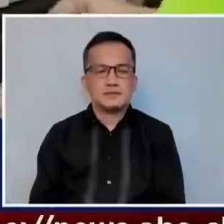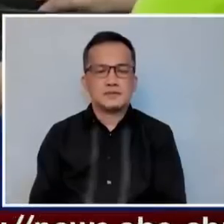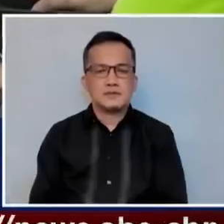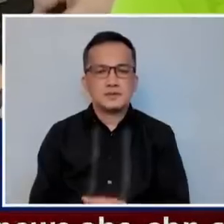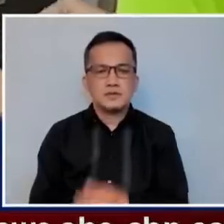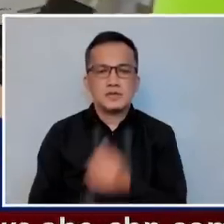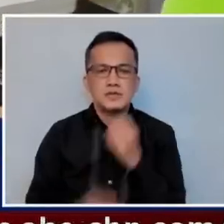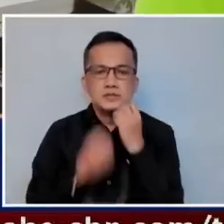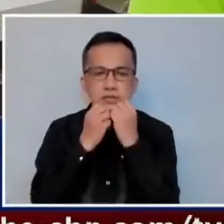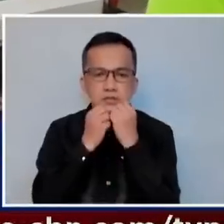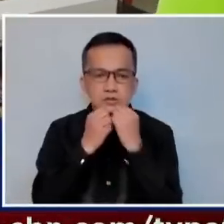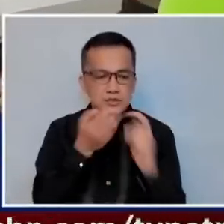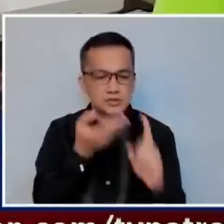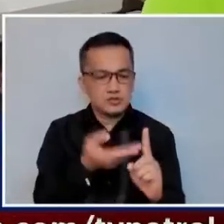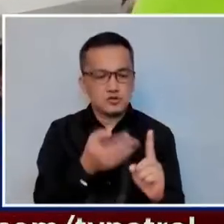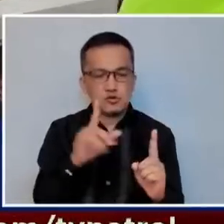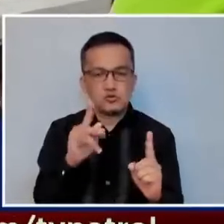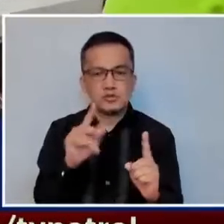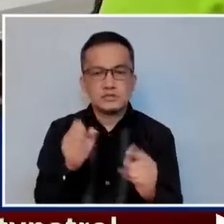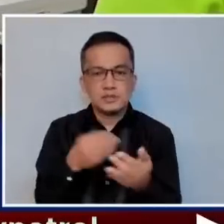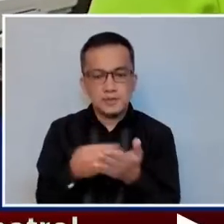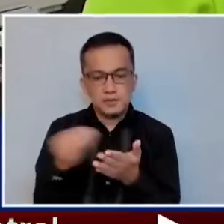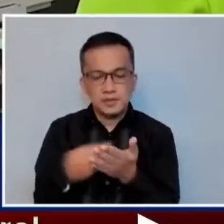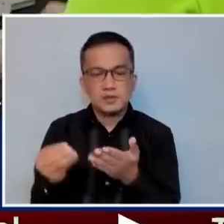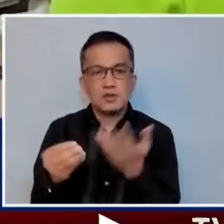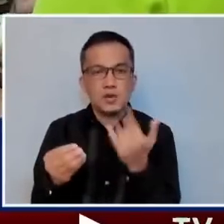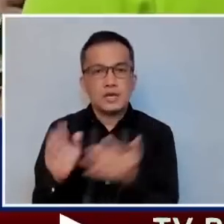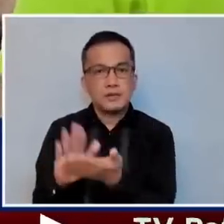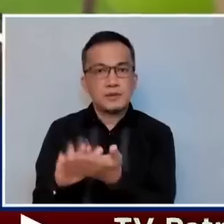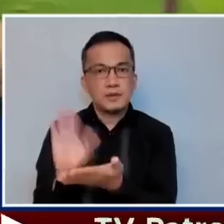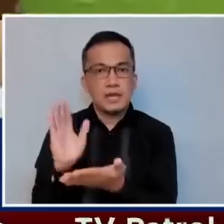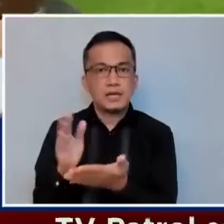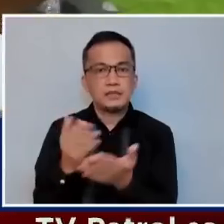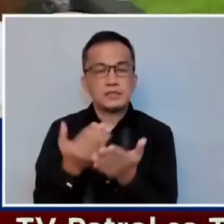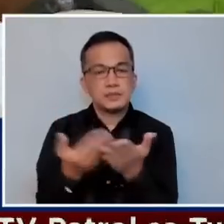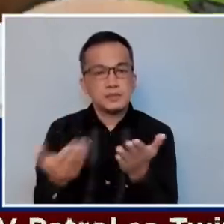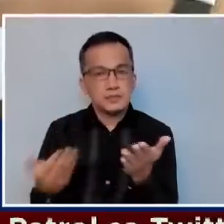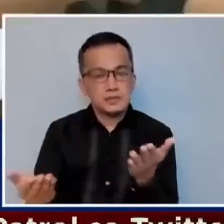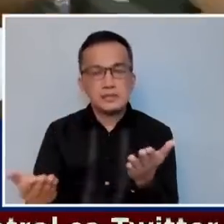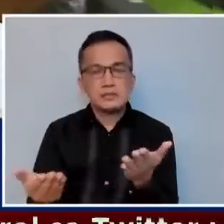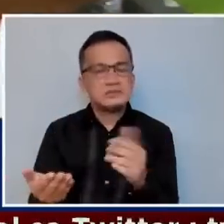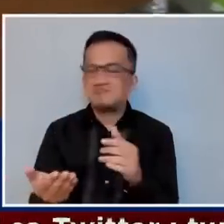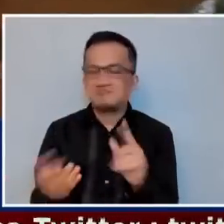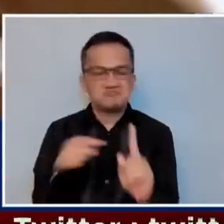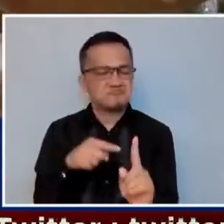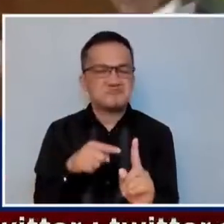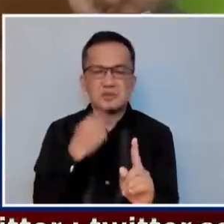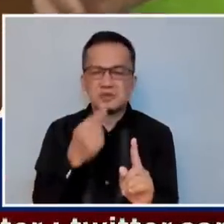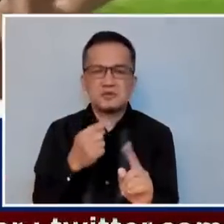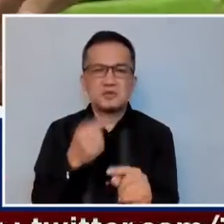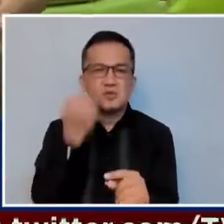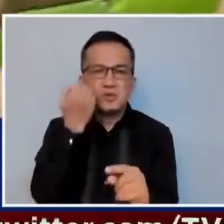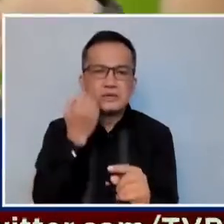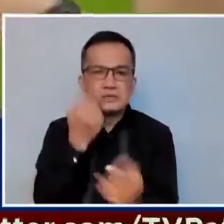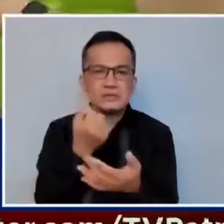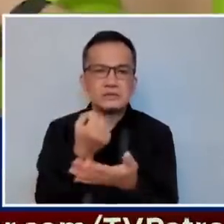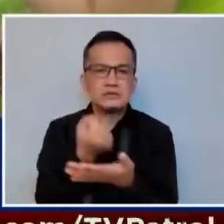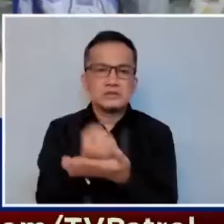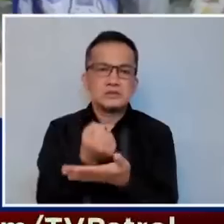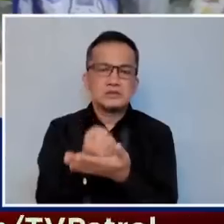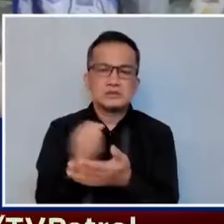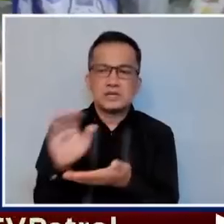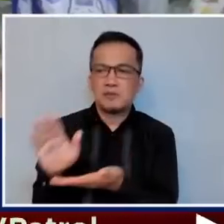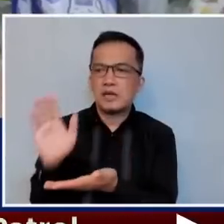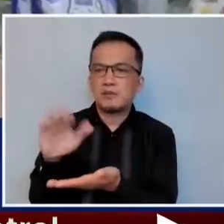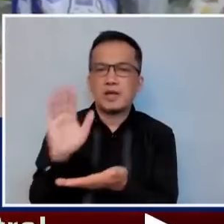Nagtitipid na si Lourdes sa kanyang pamimili dahil sa pagmahal ng mga bilihin, hindi na anya sapat ang sahod sa taas ng mga presyo.